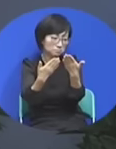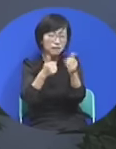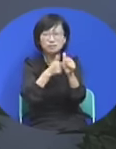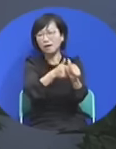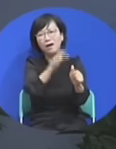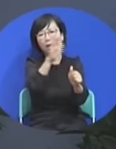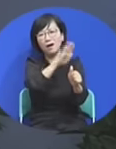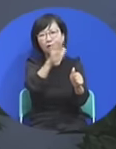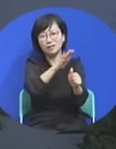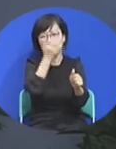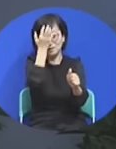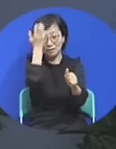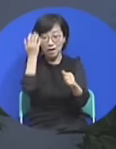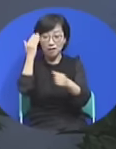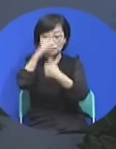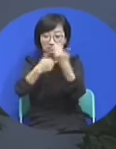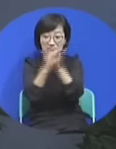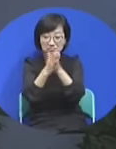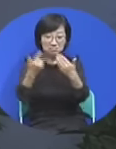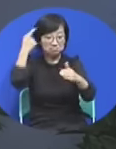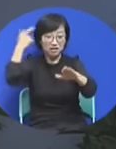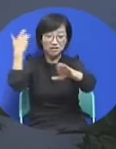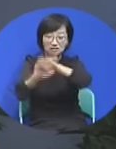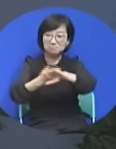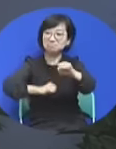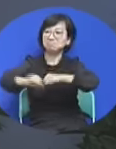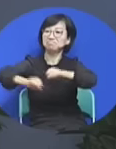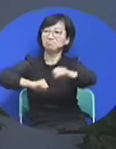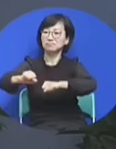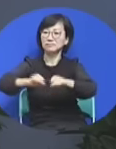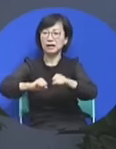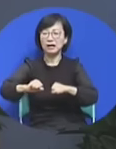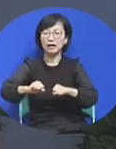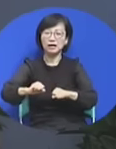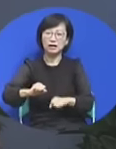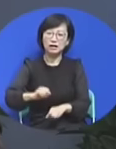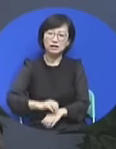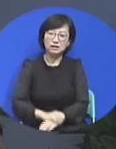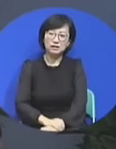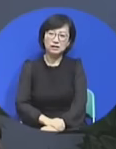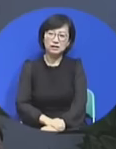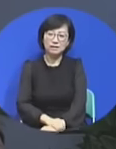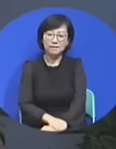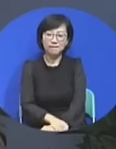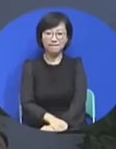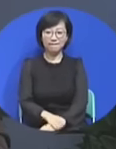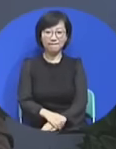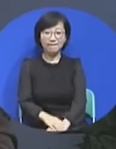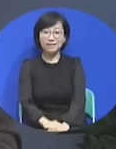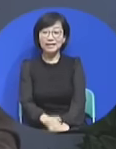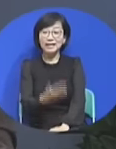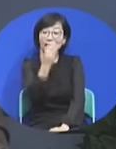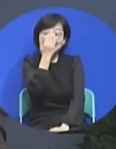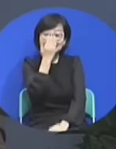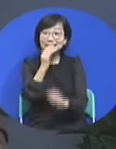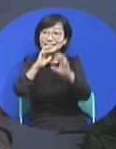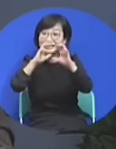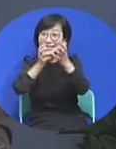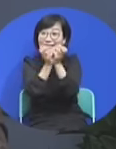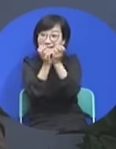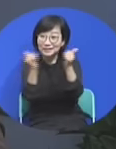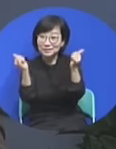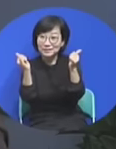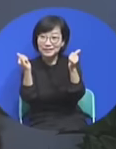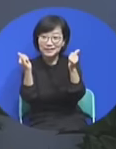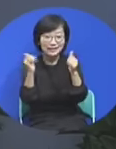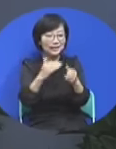반대 걸 하고 있어요. We need to do things according to the Bible, but keep going contrary to the Bible instead. 그러니 이스라엘이 그랬잖아요. 하나님 말씀대로 안 했다. 전